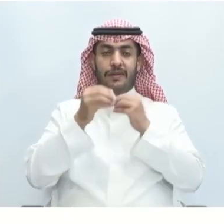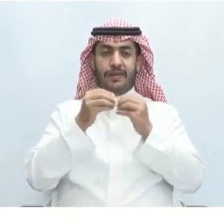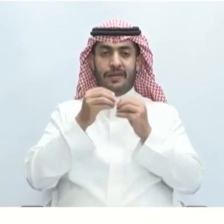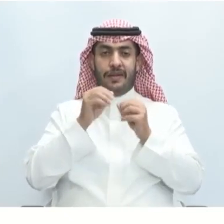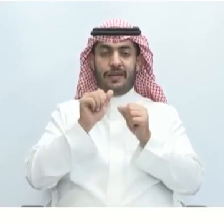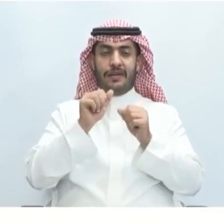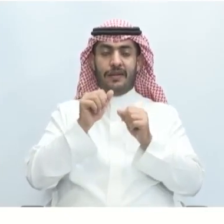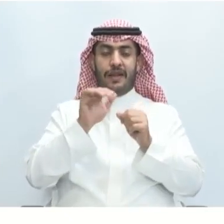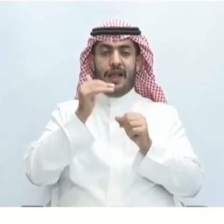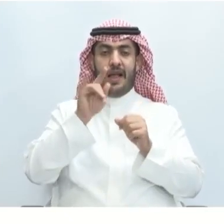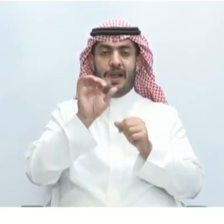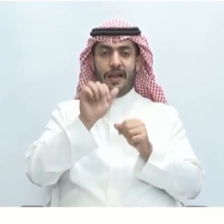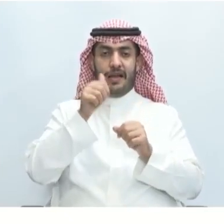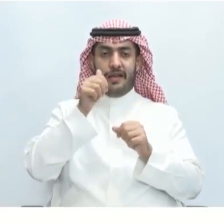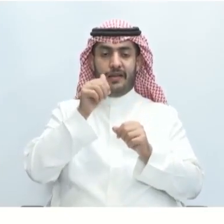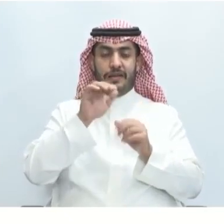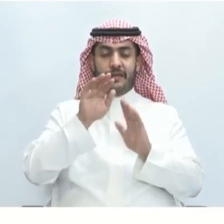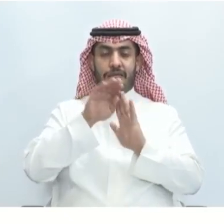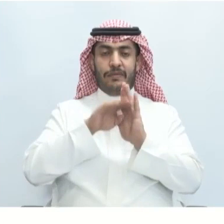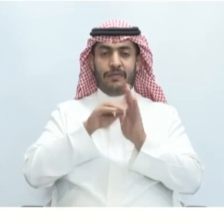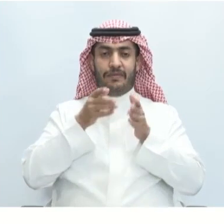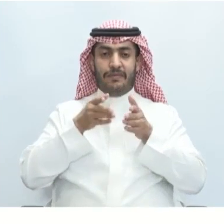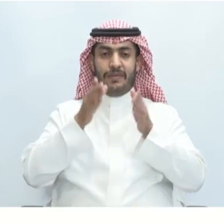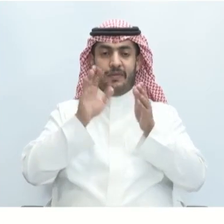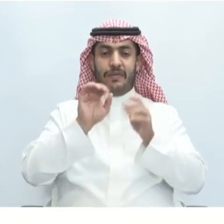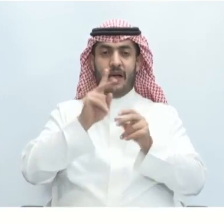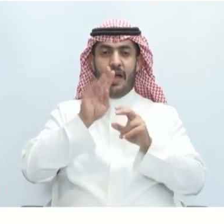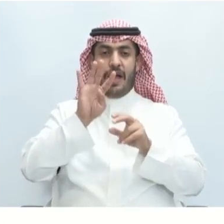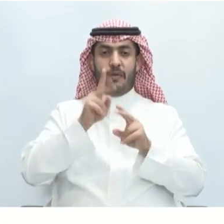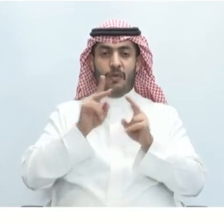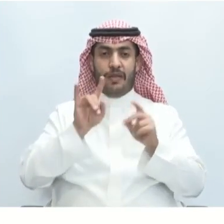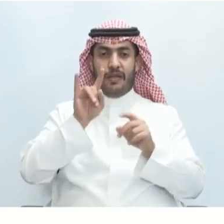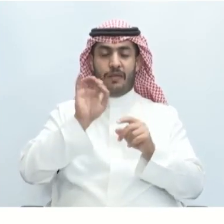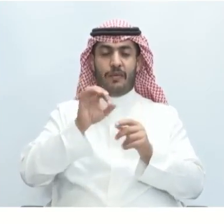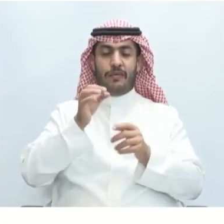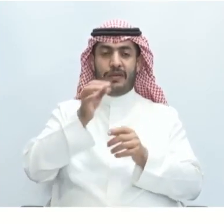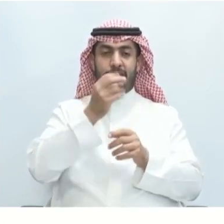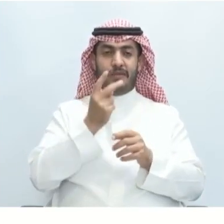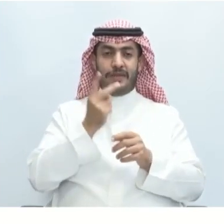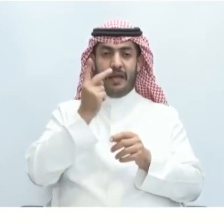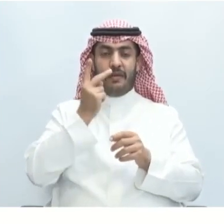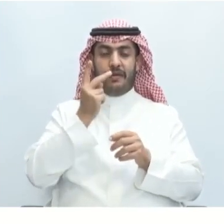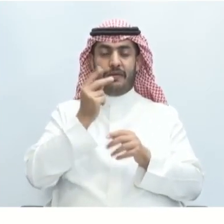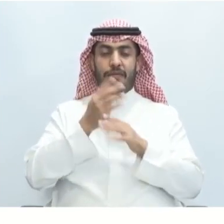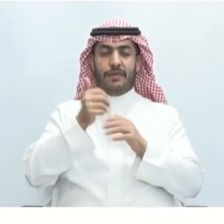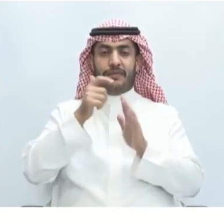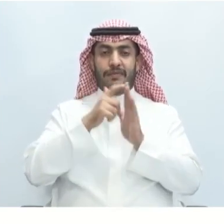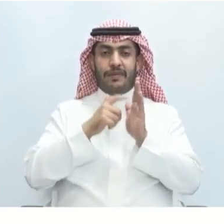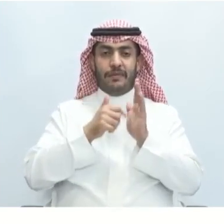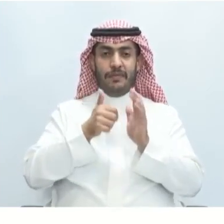قيم الخلايا للمسارات لدينا اربعه انواع ولدينا سبعه وجهات وبالتالي تنظم